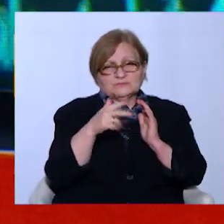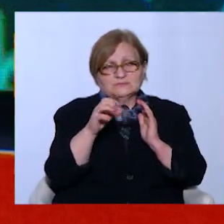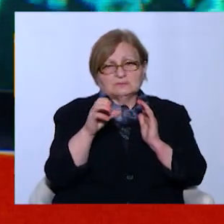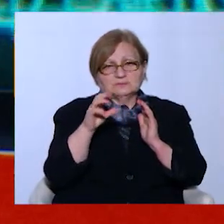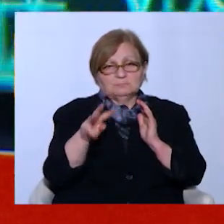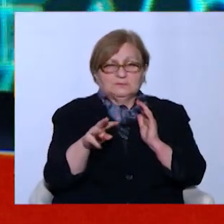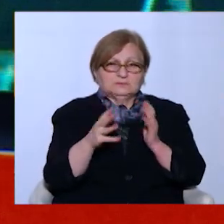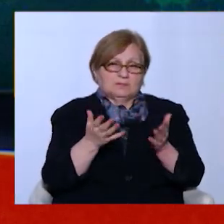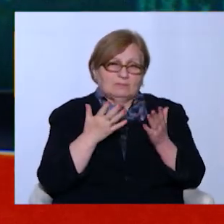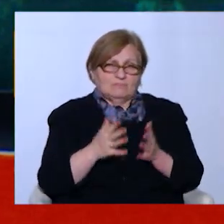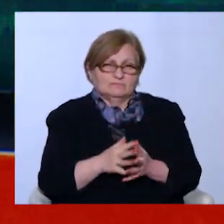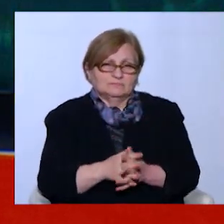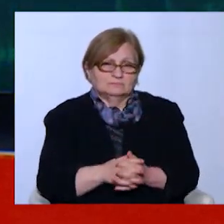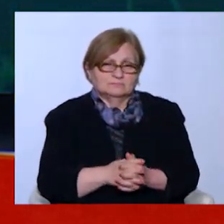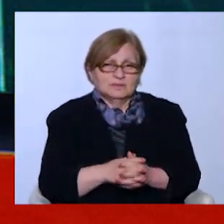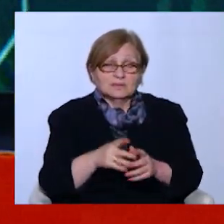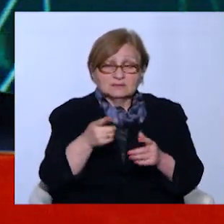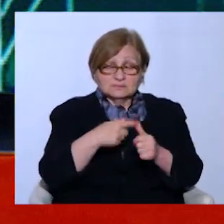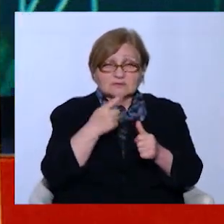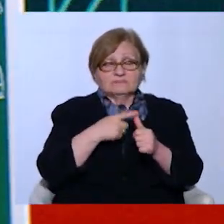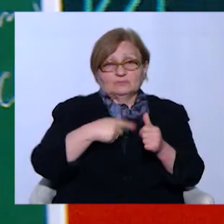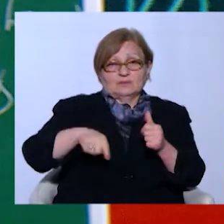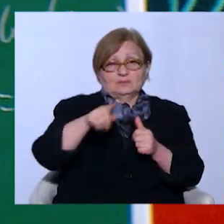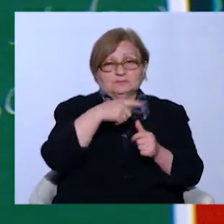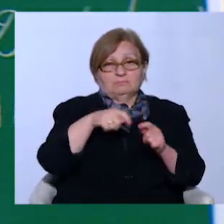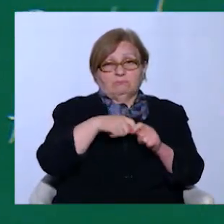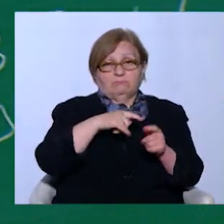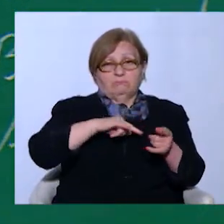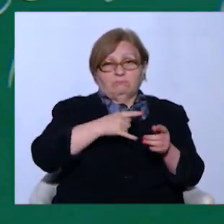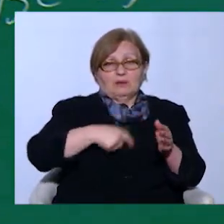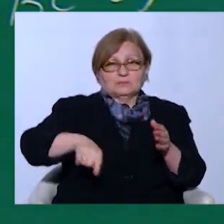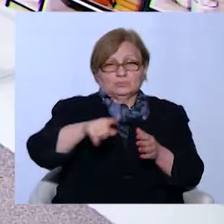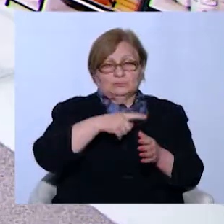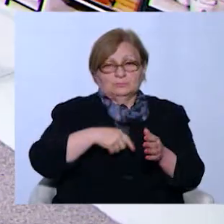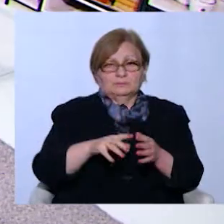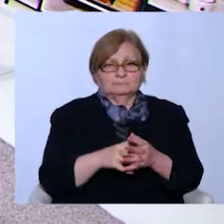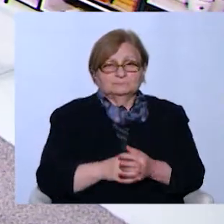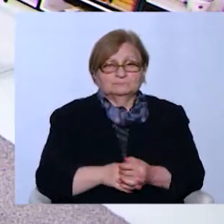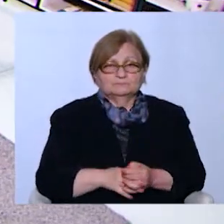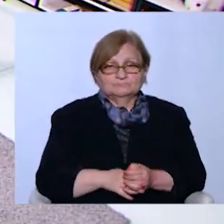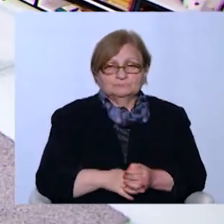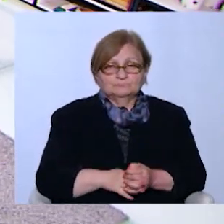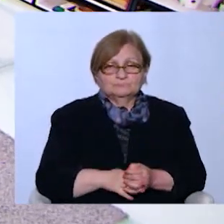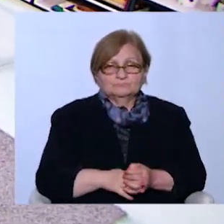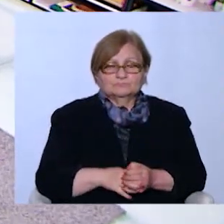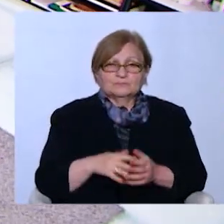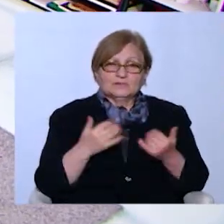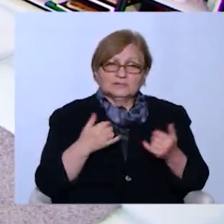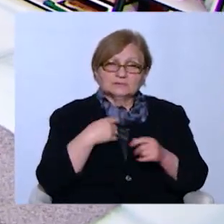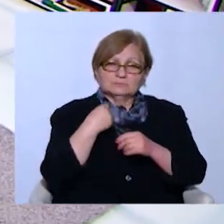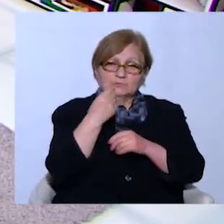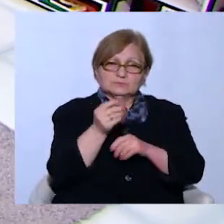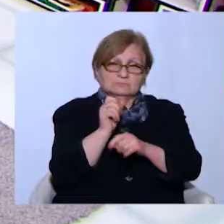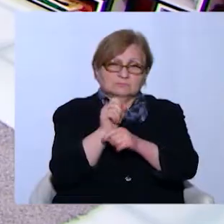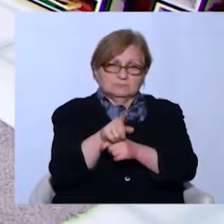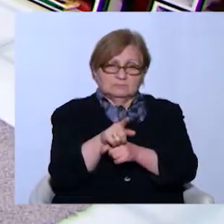სანტიმეტრი კვადრატში. და თან ფართობიც გამოვთვალე, კათეტიც ვიპოვეთ და ფართობიც გამოვთვალეთ. მოდით ახლა მოგცემთ დავალებას.